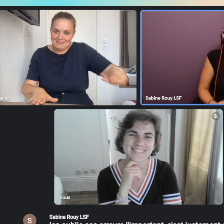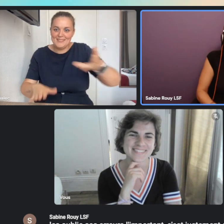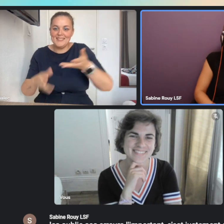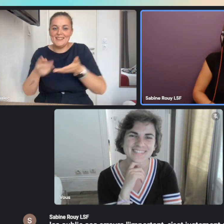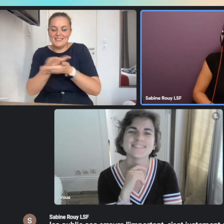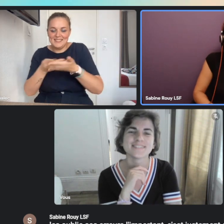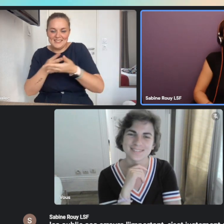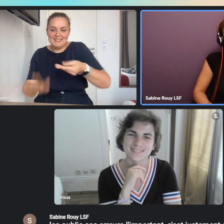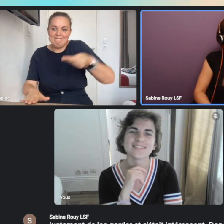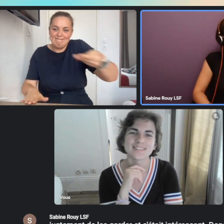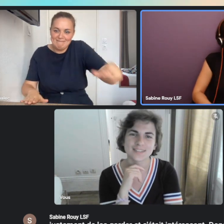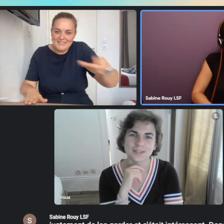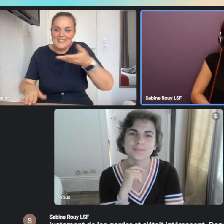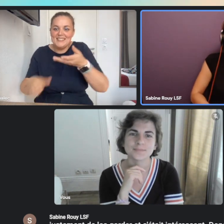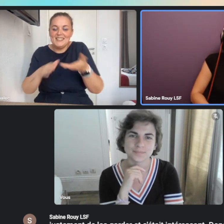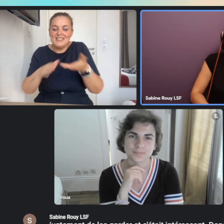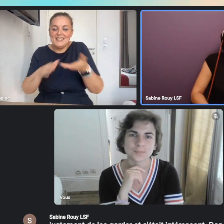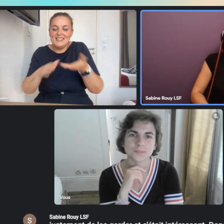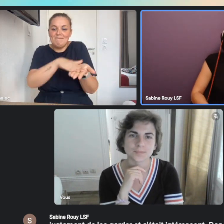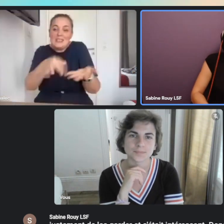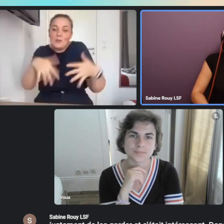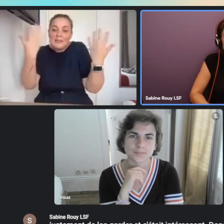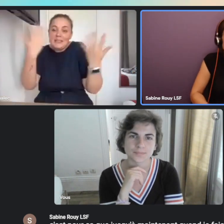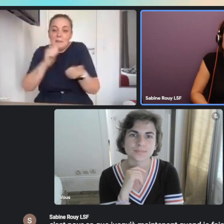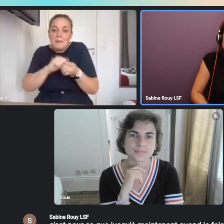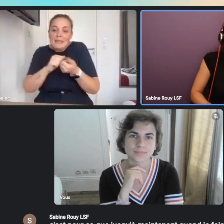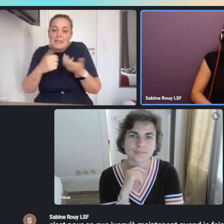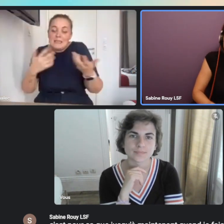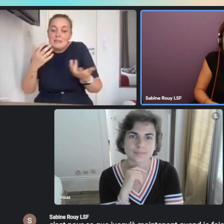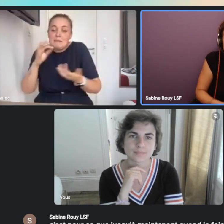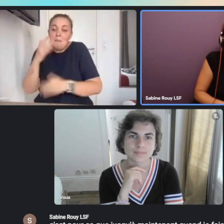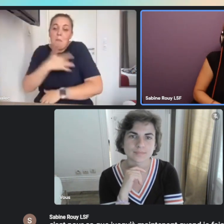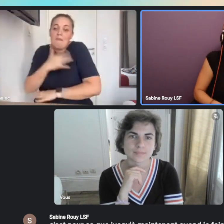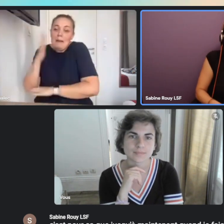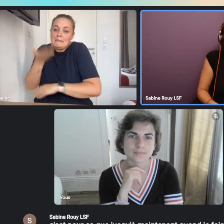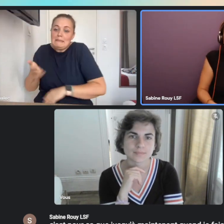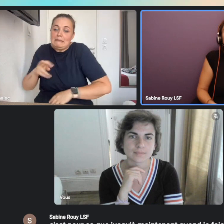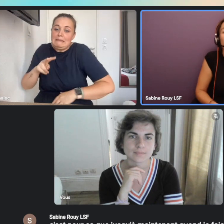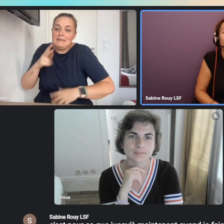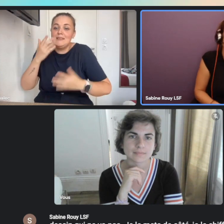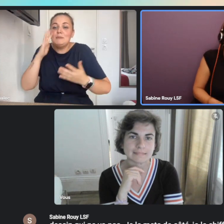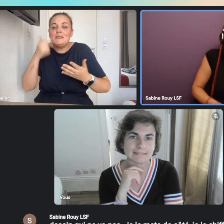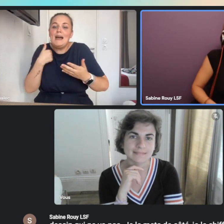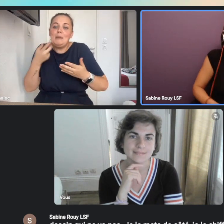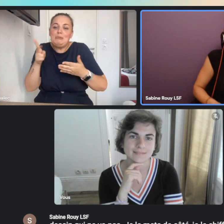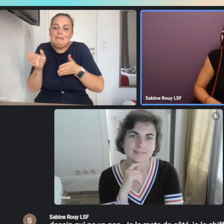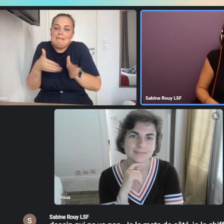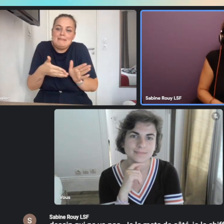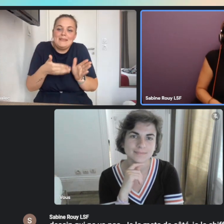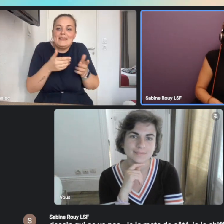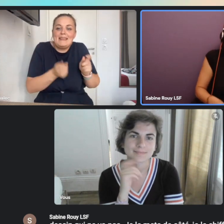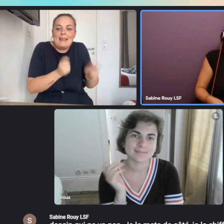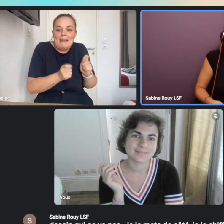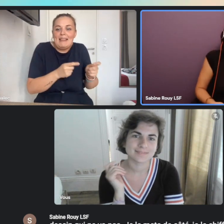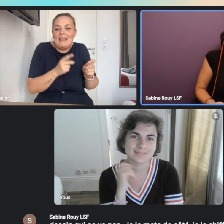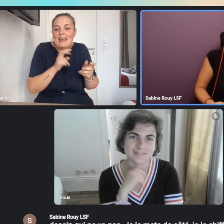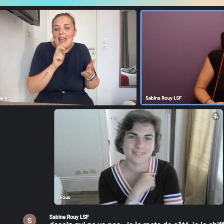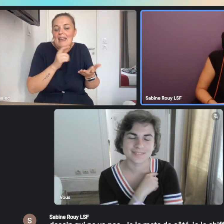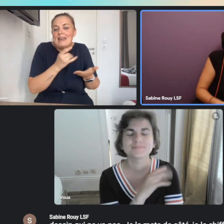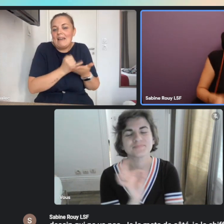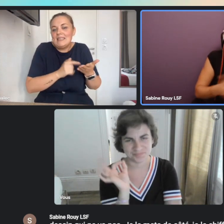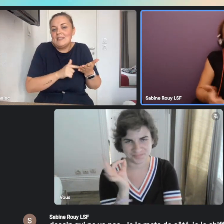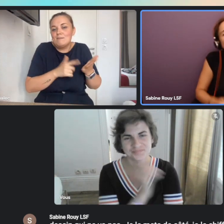pense que c'est pas forcément une bonne technique. Je le mets juste de côté et donc ça s'empile, oui, bah, tant pis, le papier s'empile, oui, bon, pauvres arbres, ou d'accord,